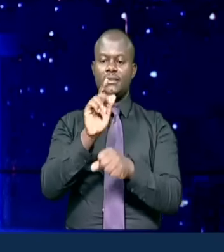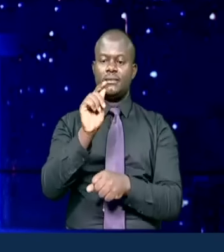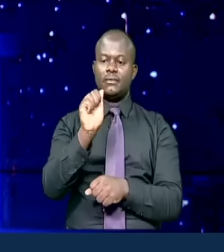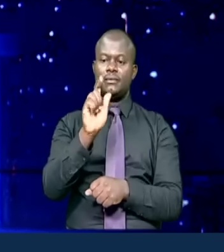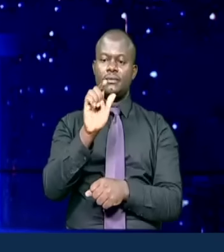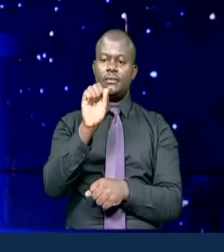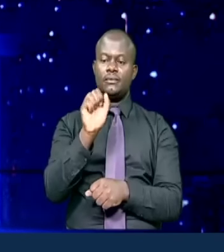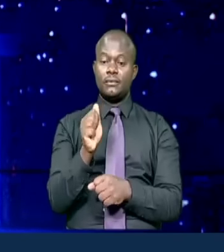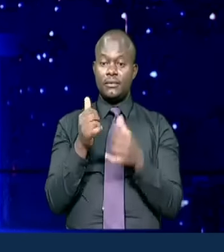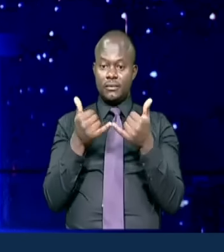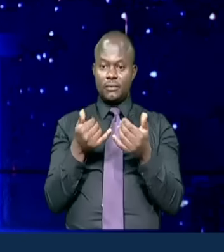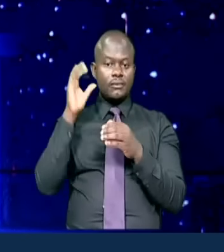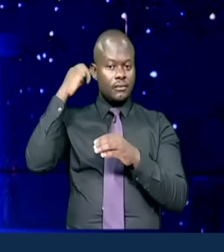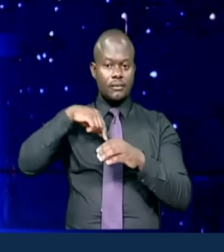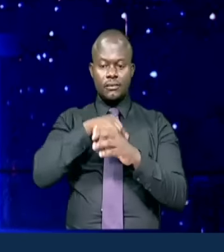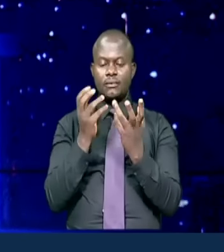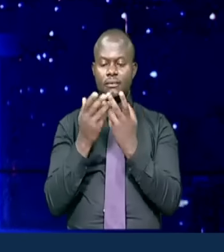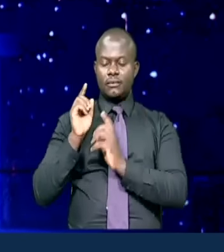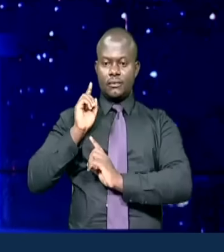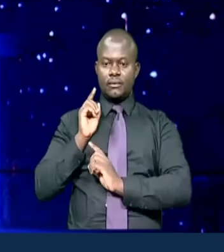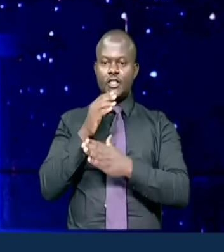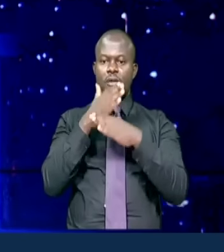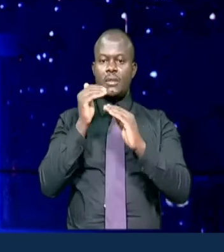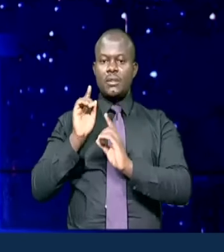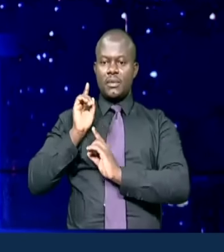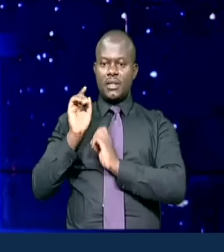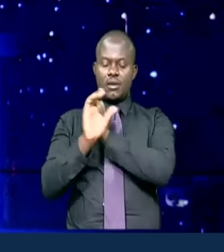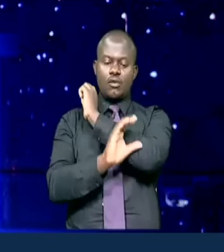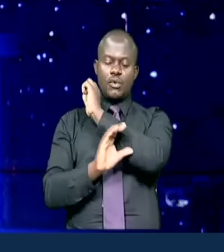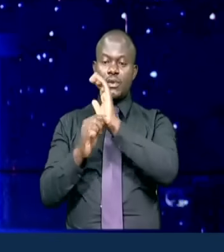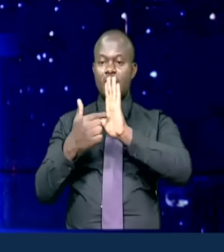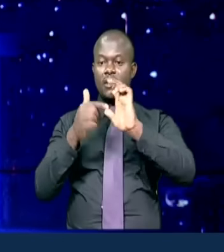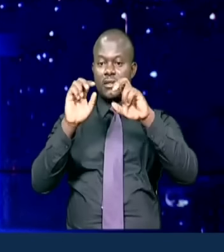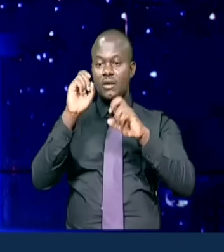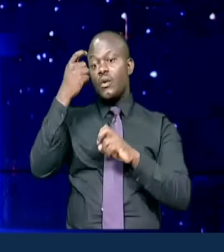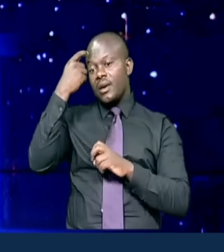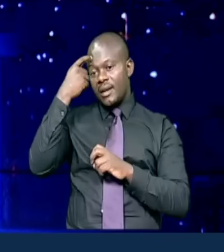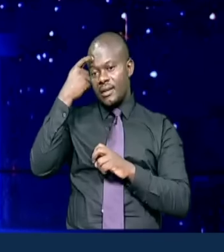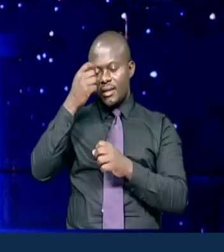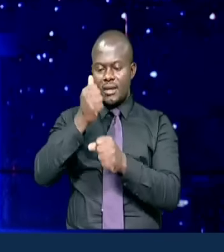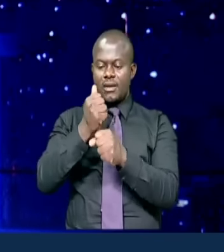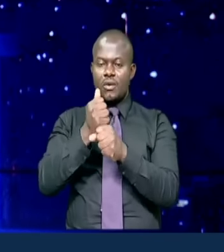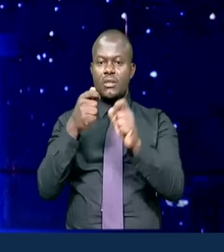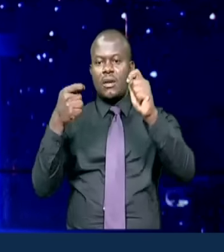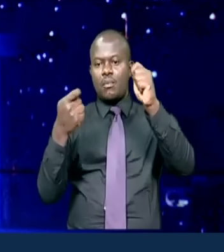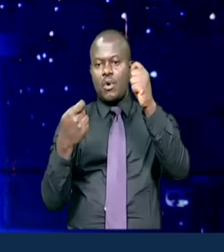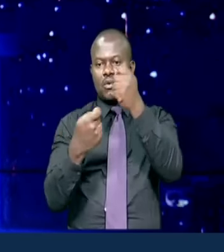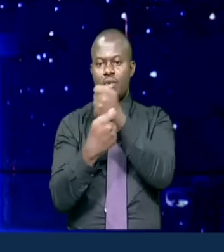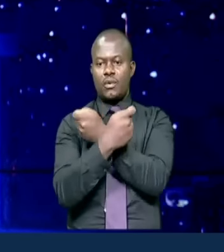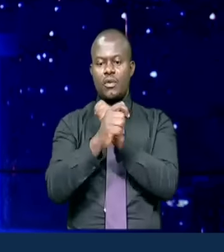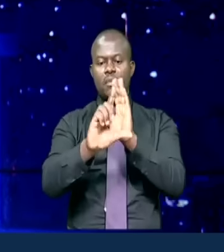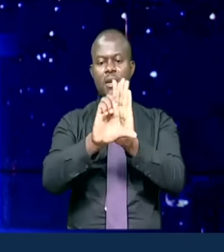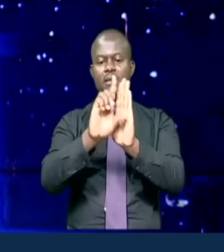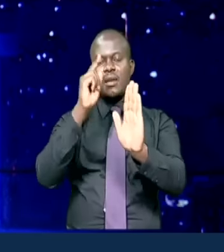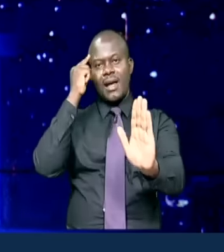Evariste. Reka tujye mu makuru ajyanye n'umutekano. Ministeri y'umutekano mu gihugu yagaragaje ko leta yakoze amavugurura mu mategeko